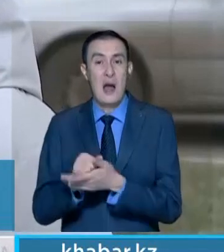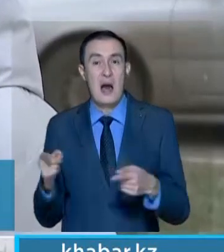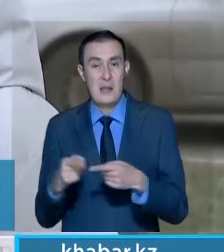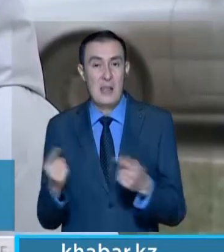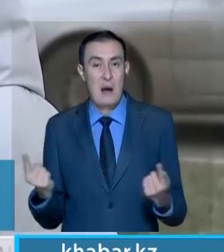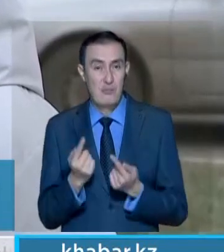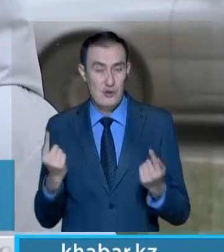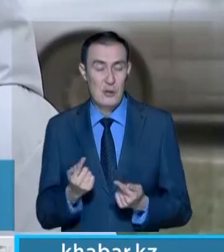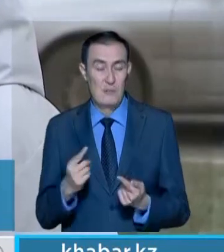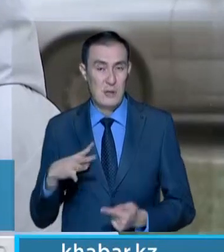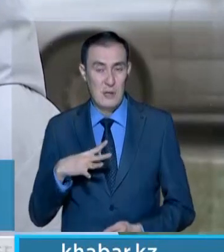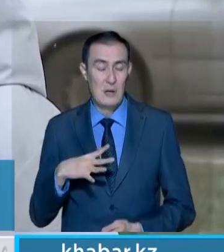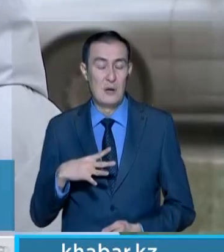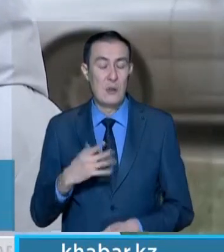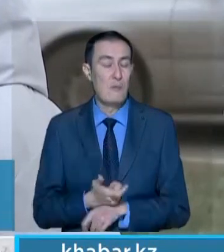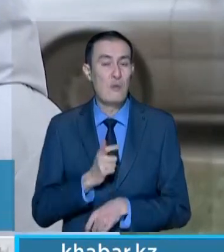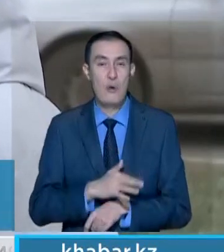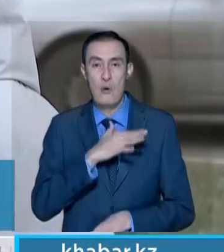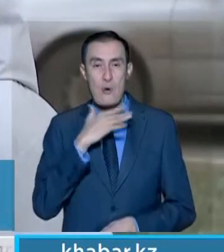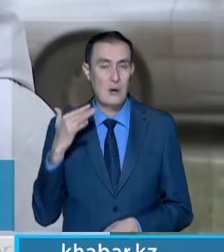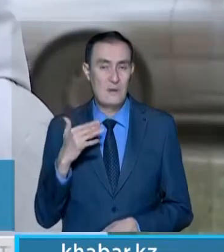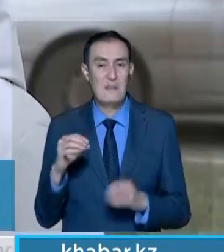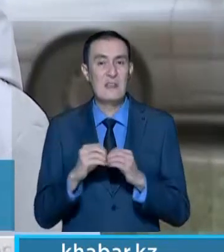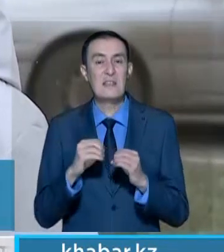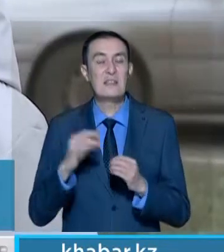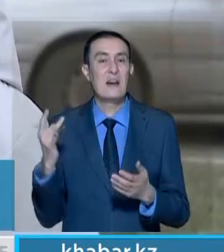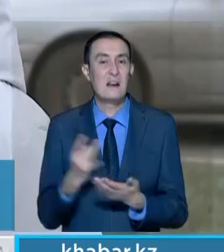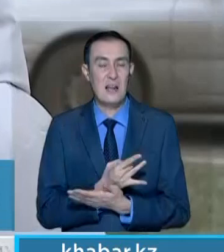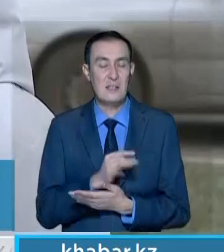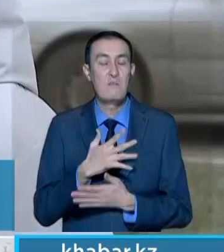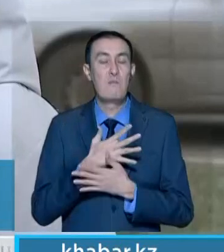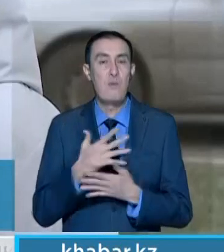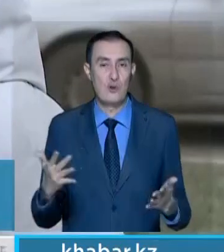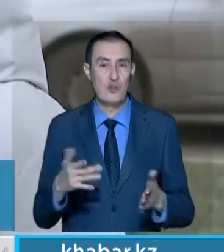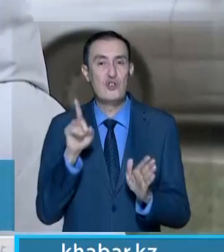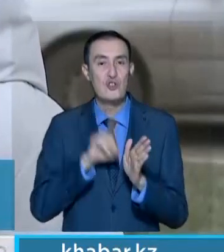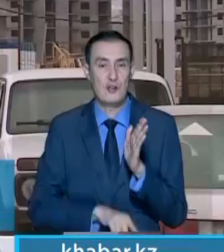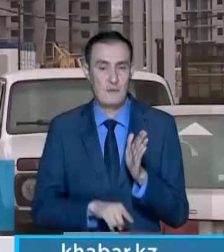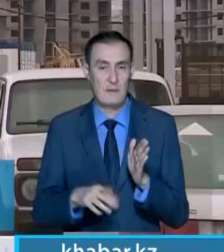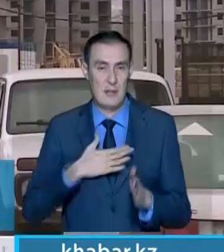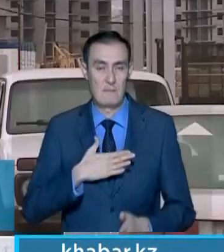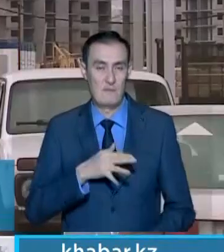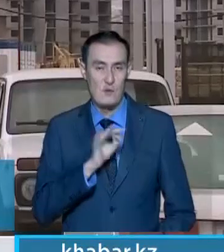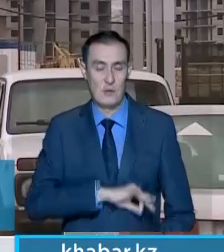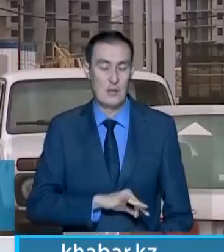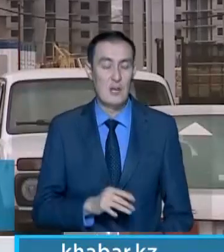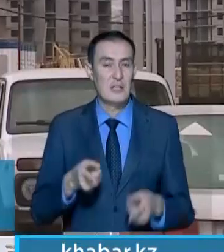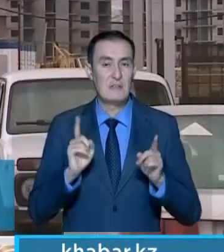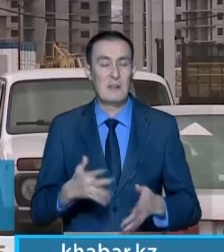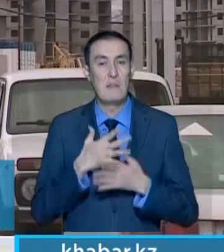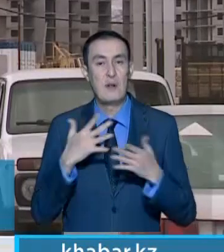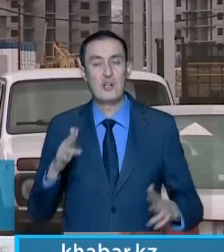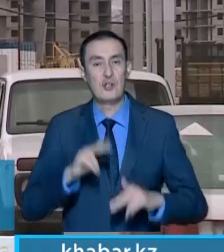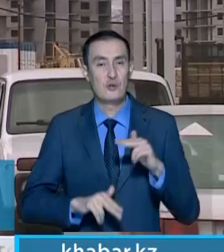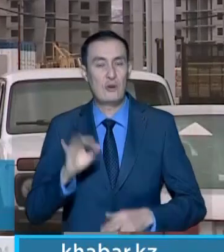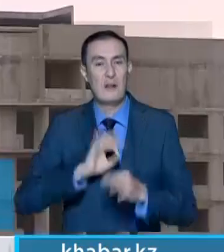со съемным жильем намного в 10 раз и более дешевле выходит. Действительно, большая стройка